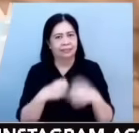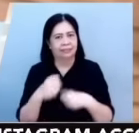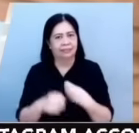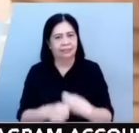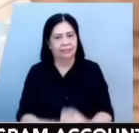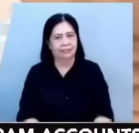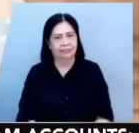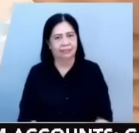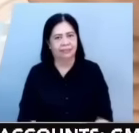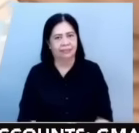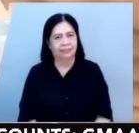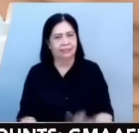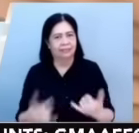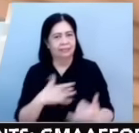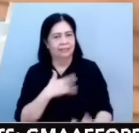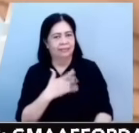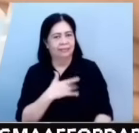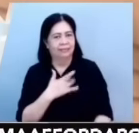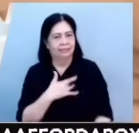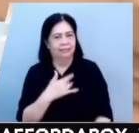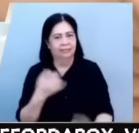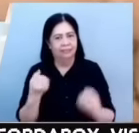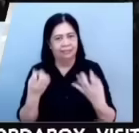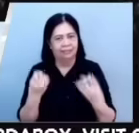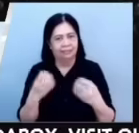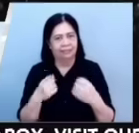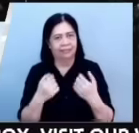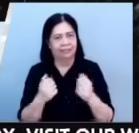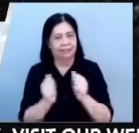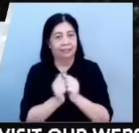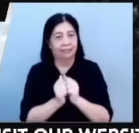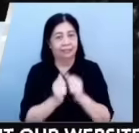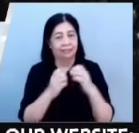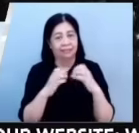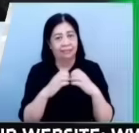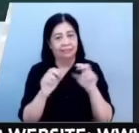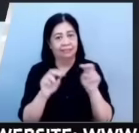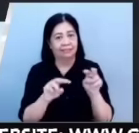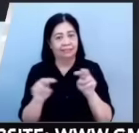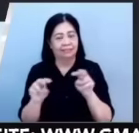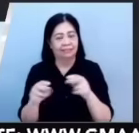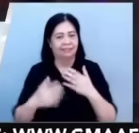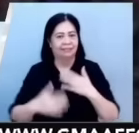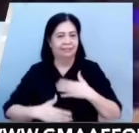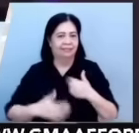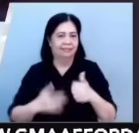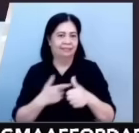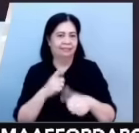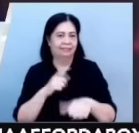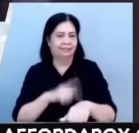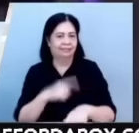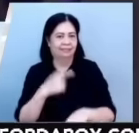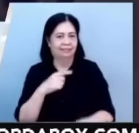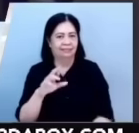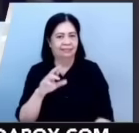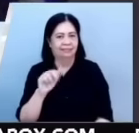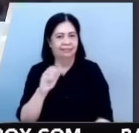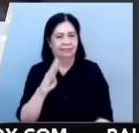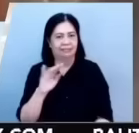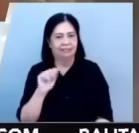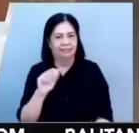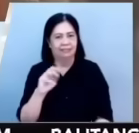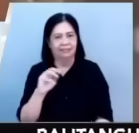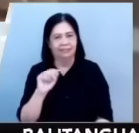ito pa rin yung feeling talaga, sobrang dami pa rin natin mga Kapuso na sumasabay-bay. Happy naman ang first-timer sa countdown na si Rabia Mateo.